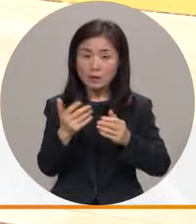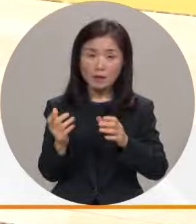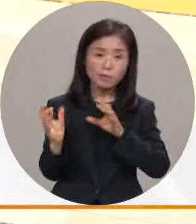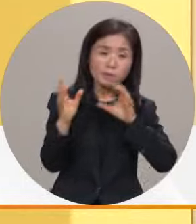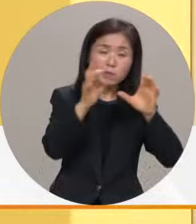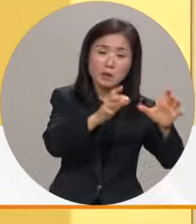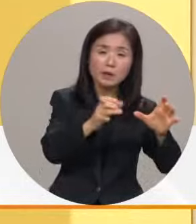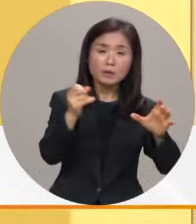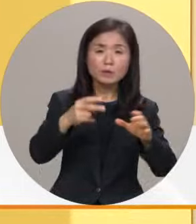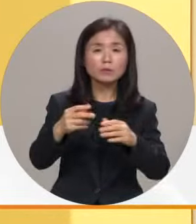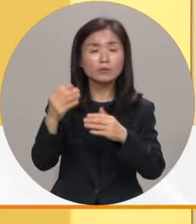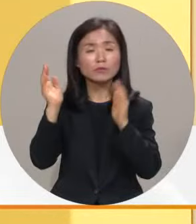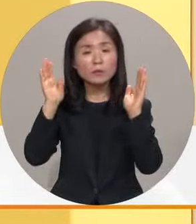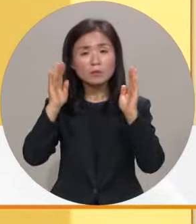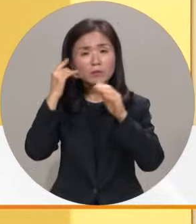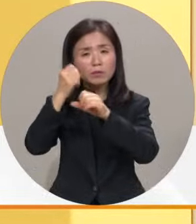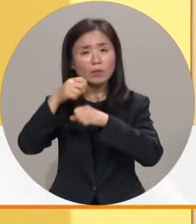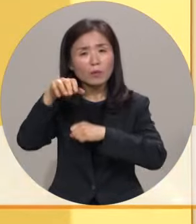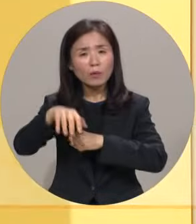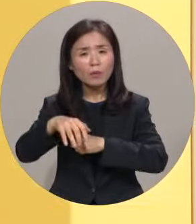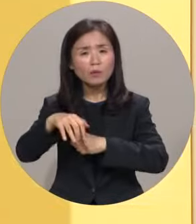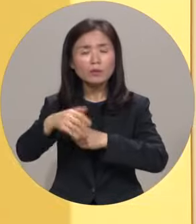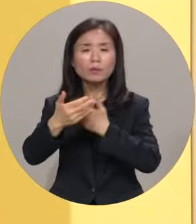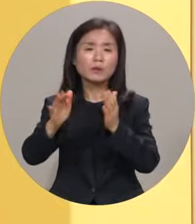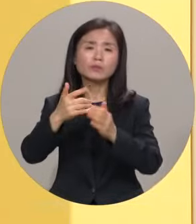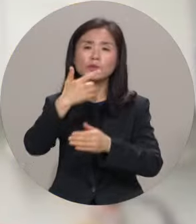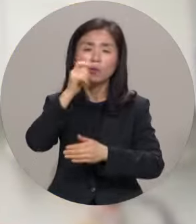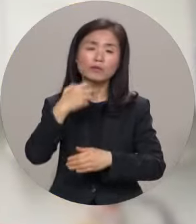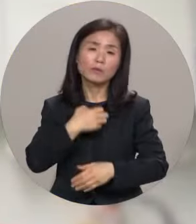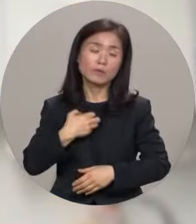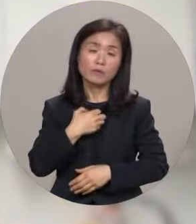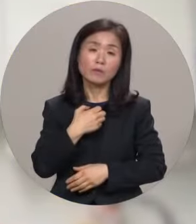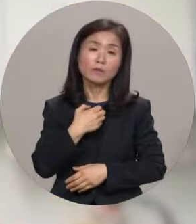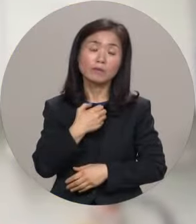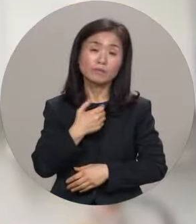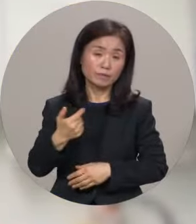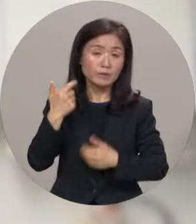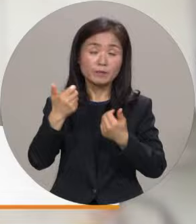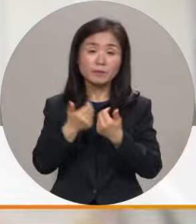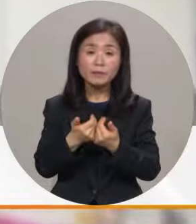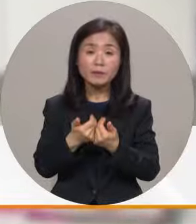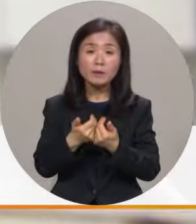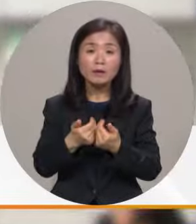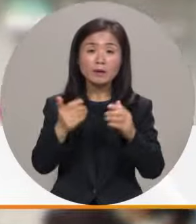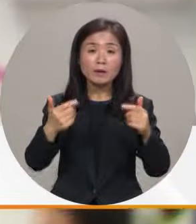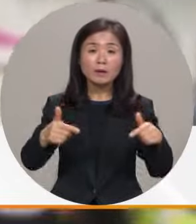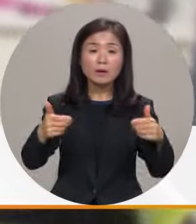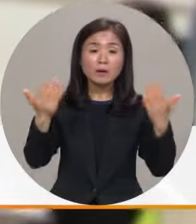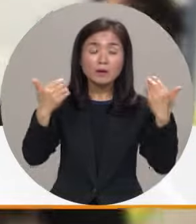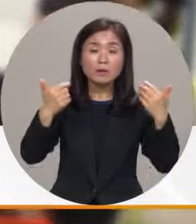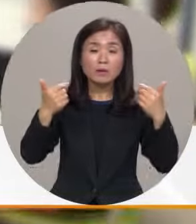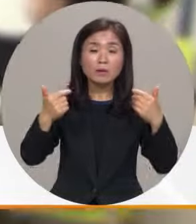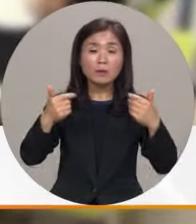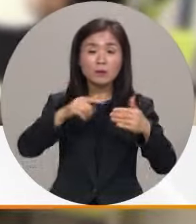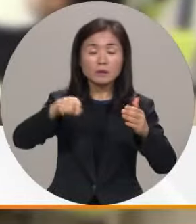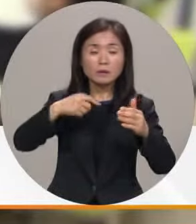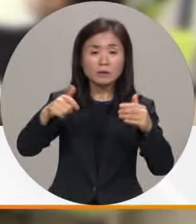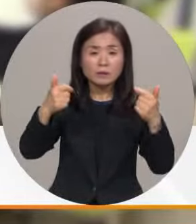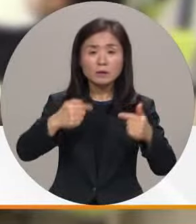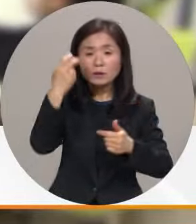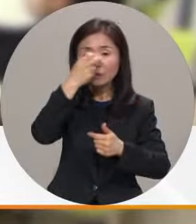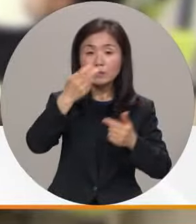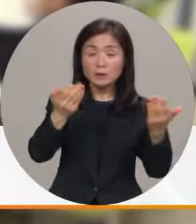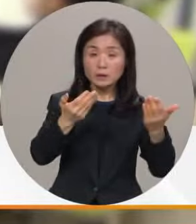공간이 부족해질 수 있다는 우려 때문입니다 때문에 학교 현장에선 늘을 포함한 돌봄 업무 전체에서 교를